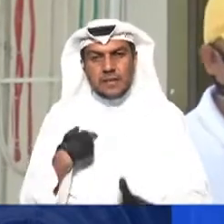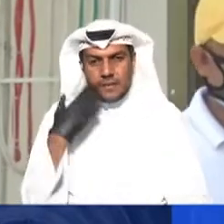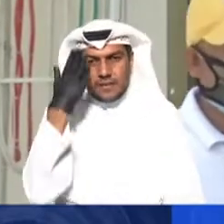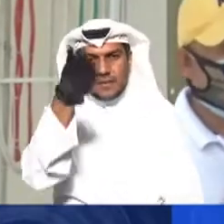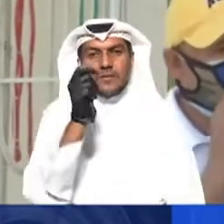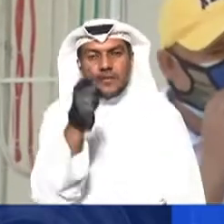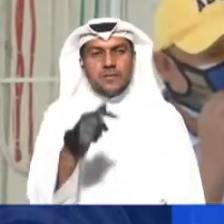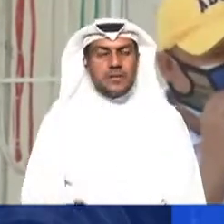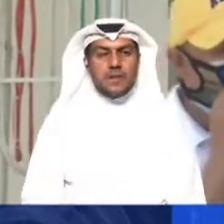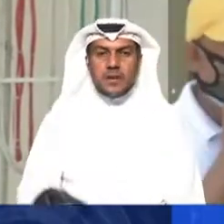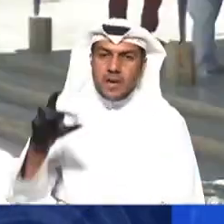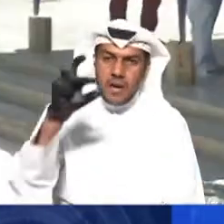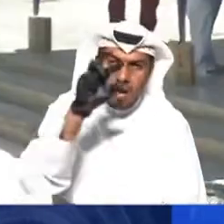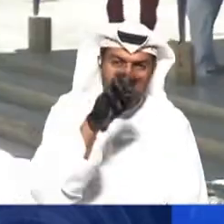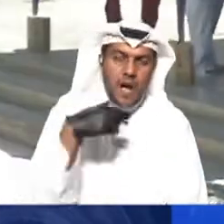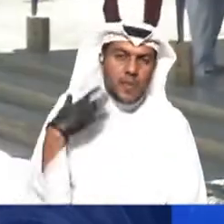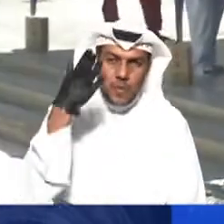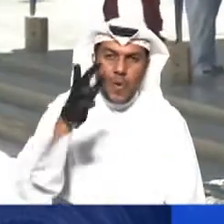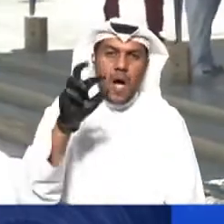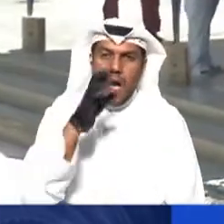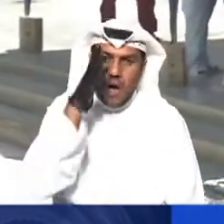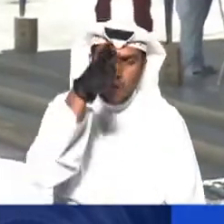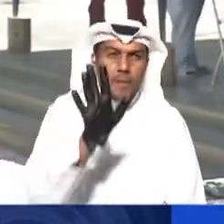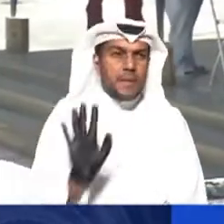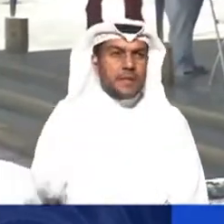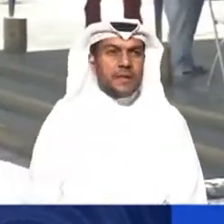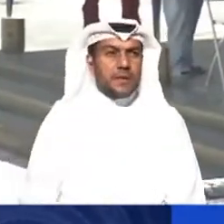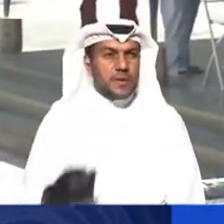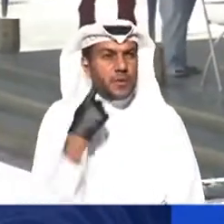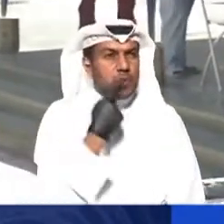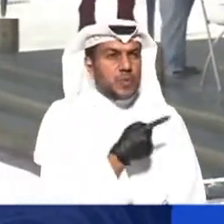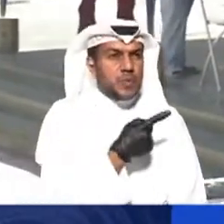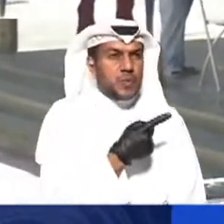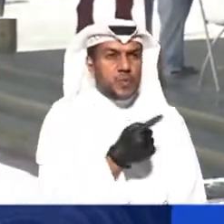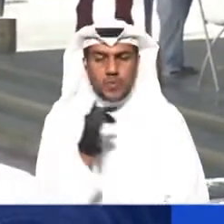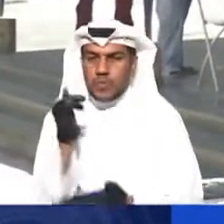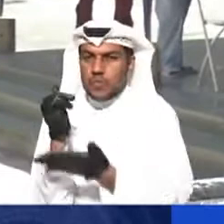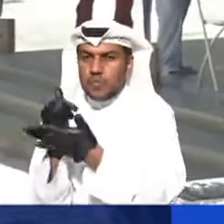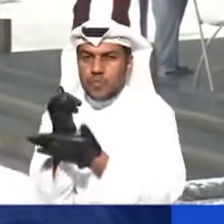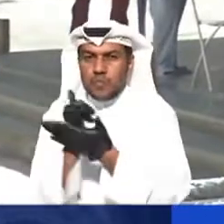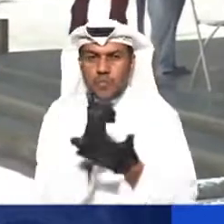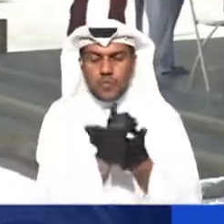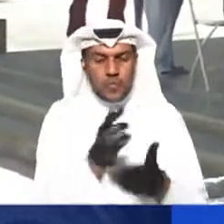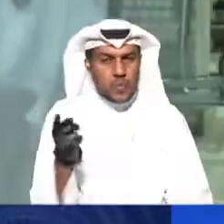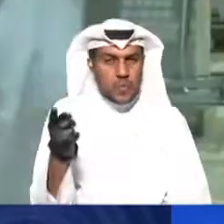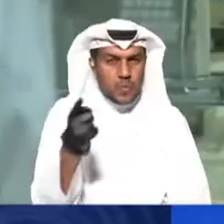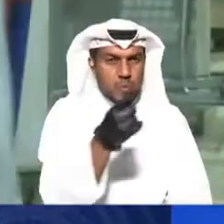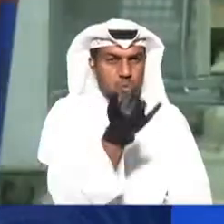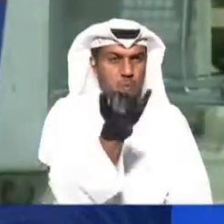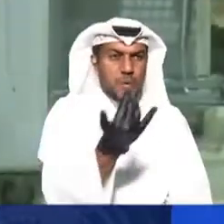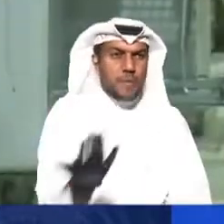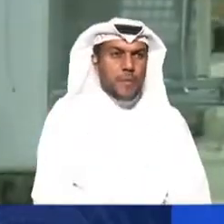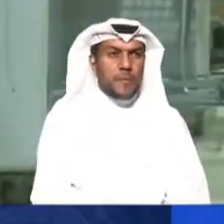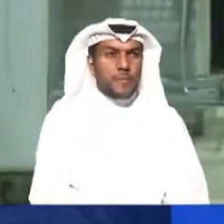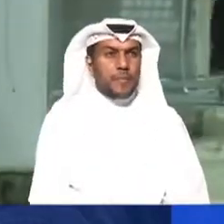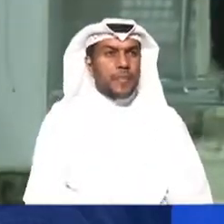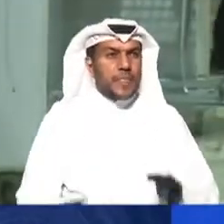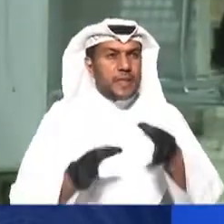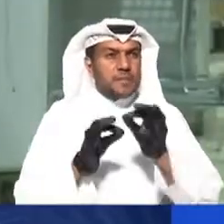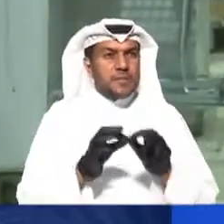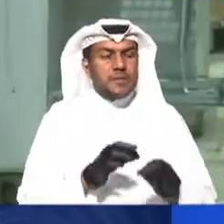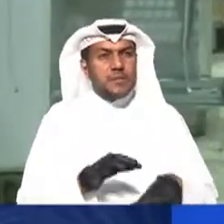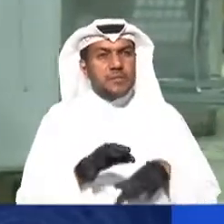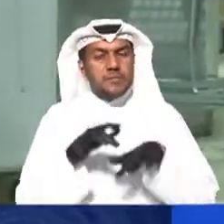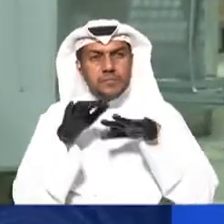احد يشتري اغراض جمعيه. الجميع يعي المسؤوليه المجتمعيه في هذه الظروف. حاجاتنا اليومية لا بد